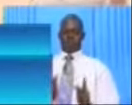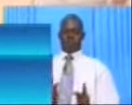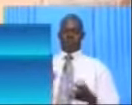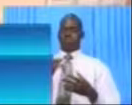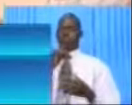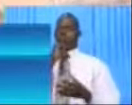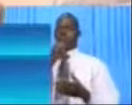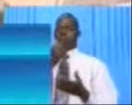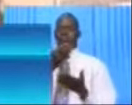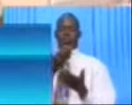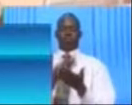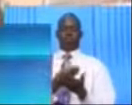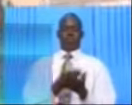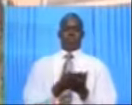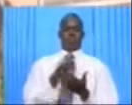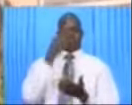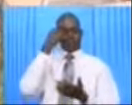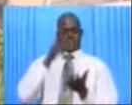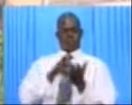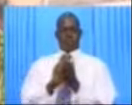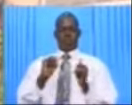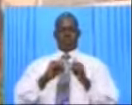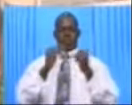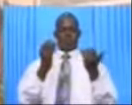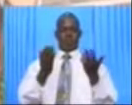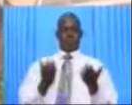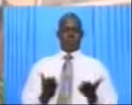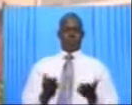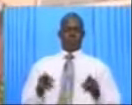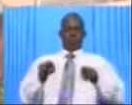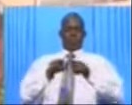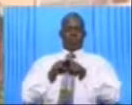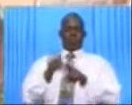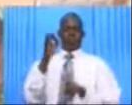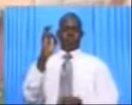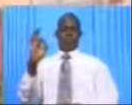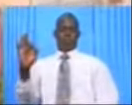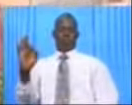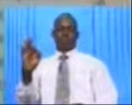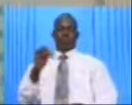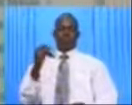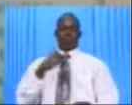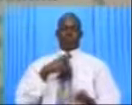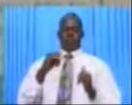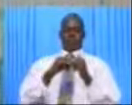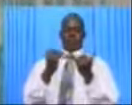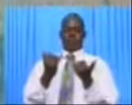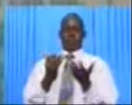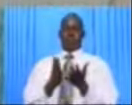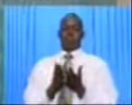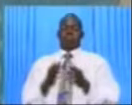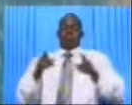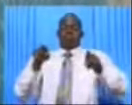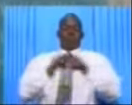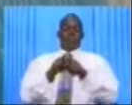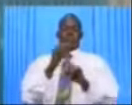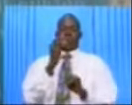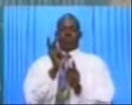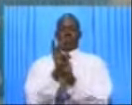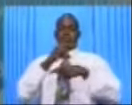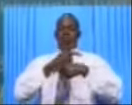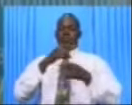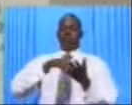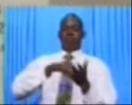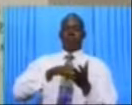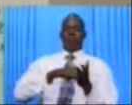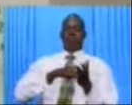pour s'acheter un journal. Et même en français, il y a des journaux, même si les gens produisent 1000 journaux, ils ne peuvent pas tous